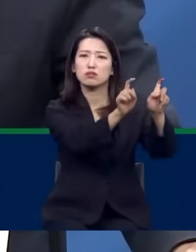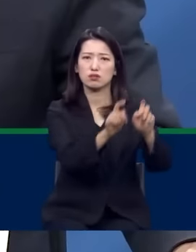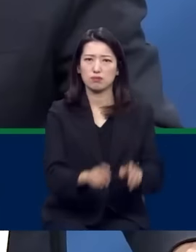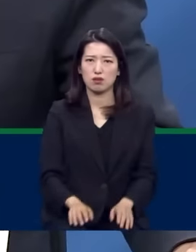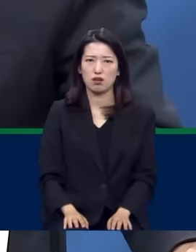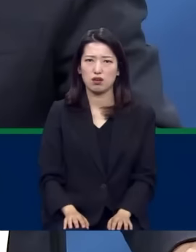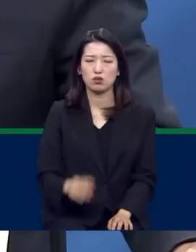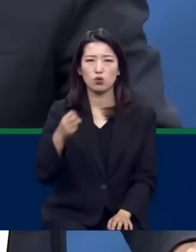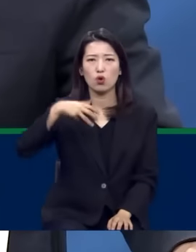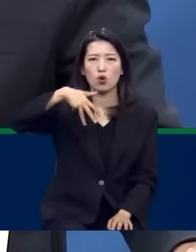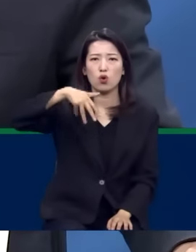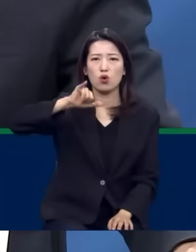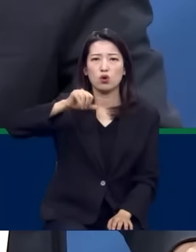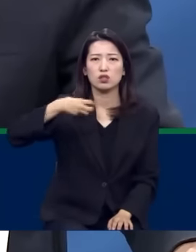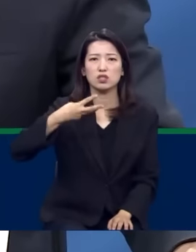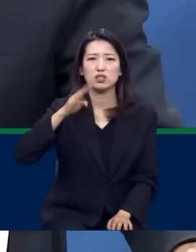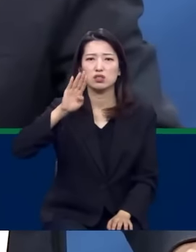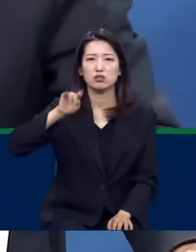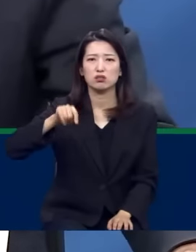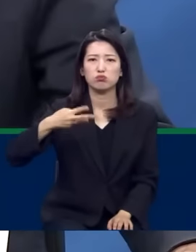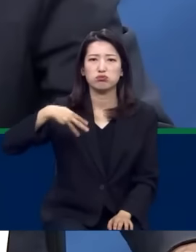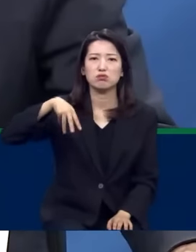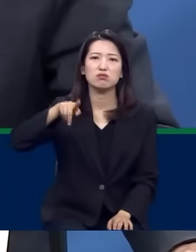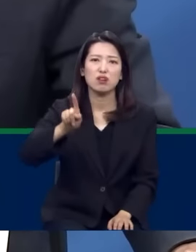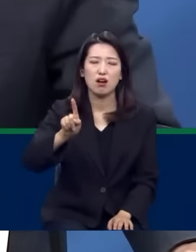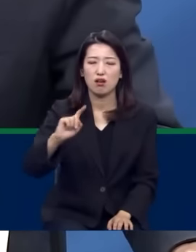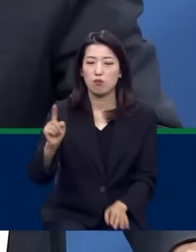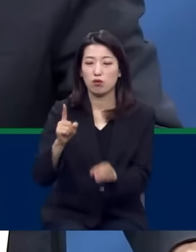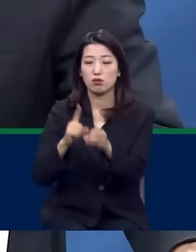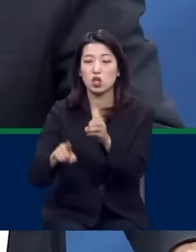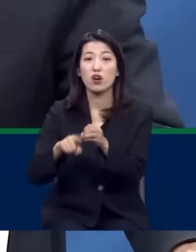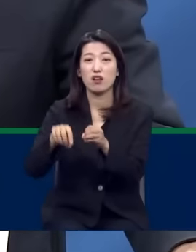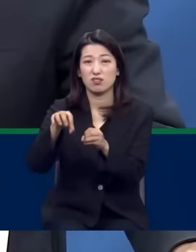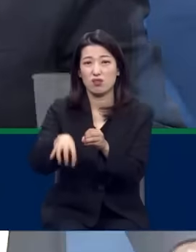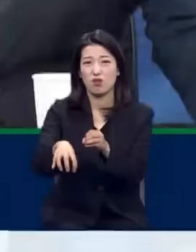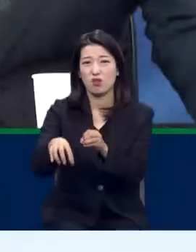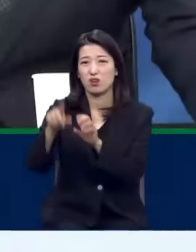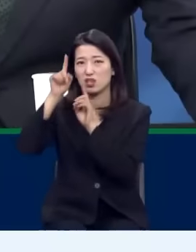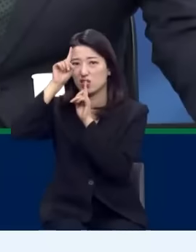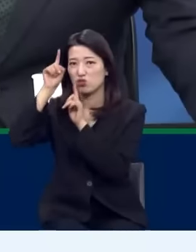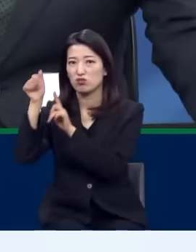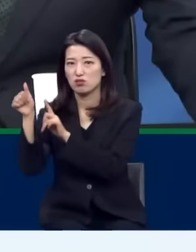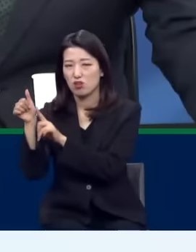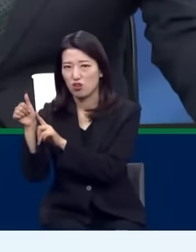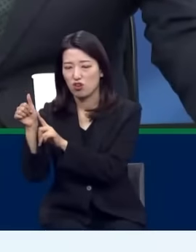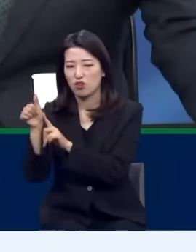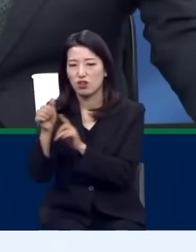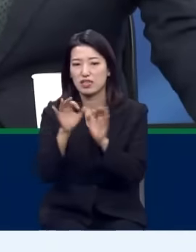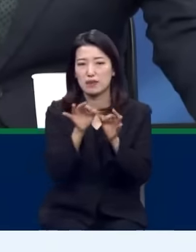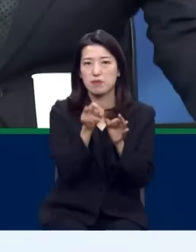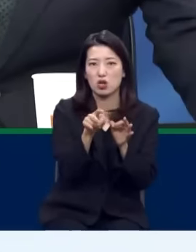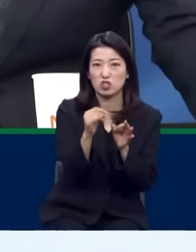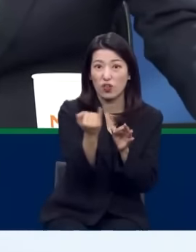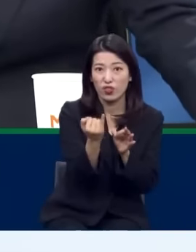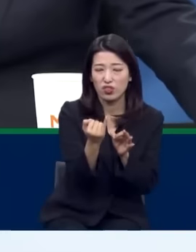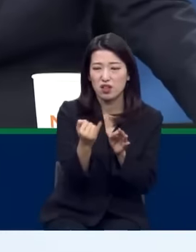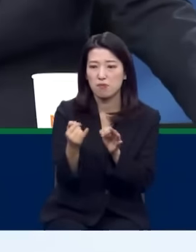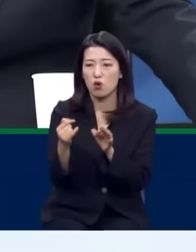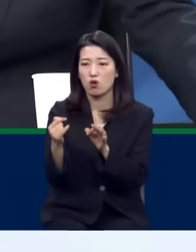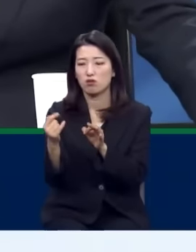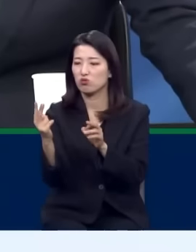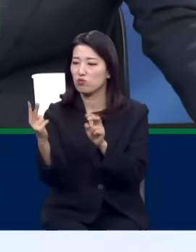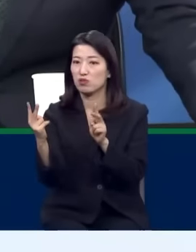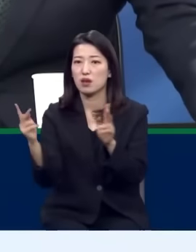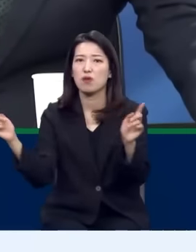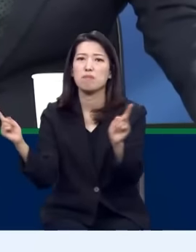저기 김건희 여사에게 금일봉을 받았는데 두 번 받았다 아 근데 그게 나중에 돈을 받아온 거 말고 이제 공천을 받아 왔다 그게 김영선 전의원이